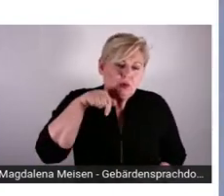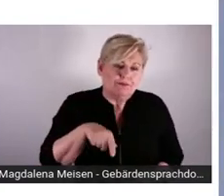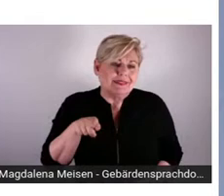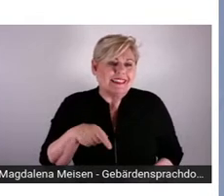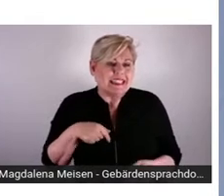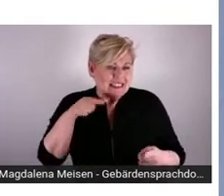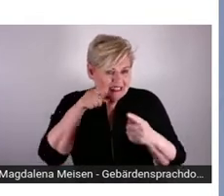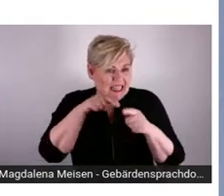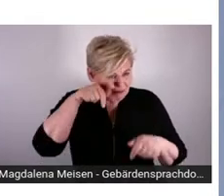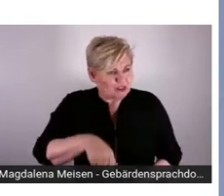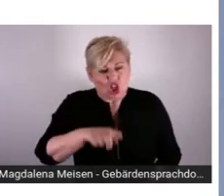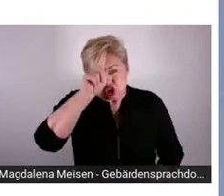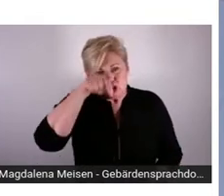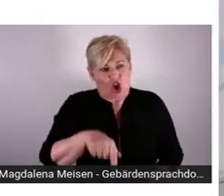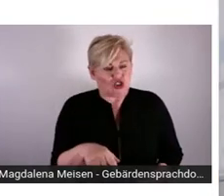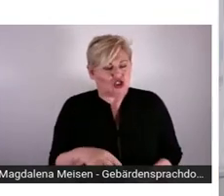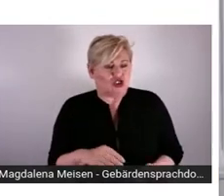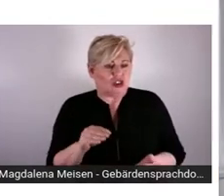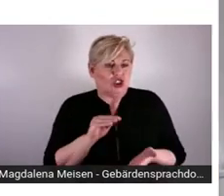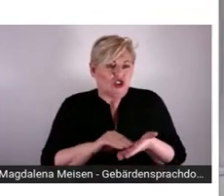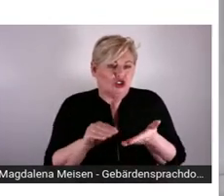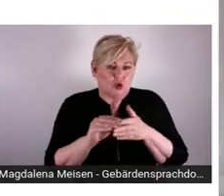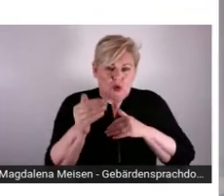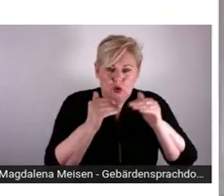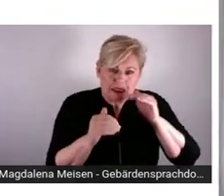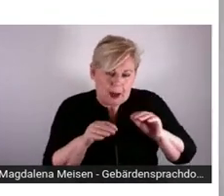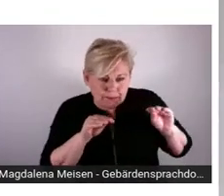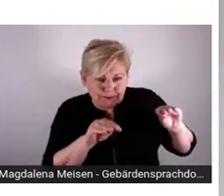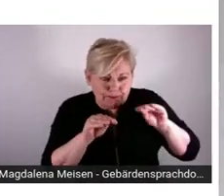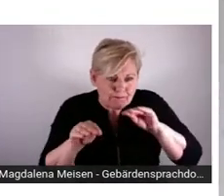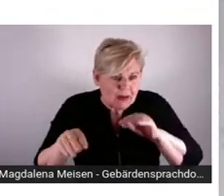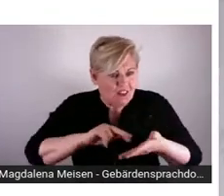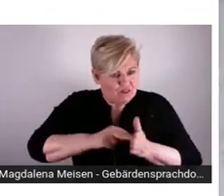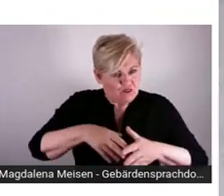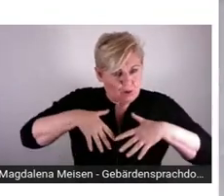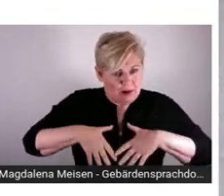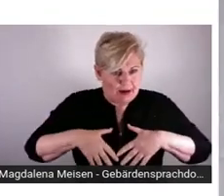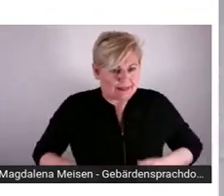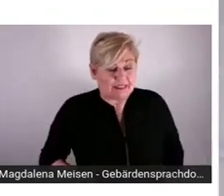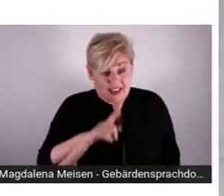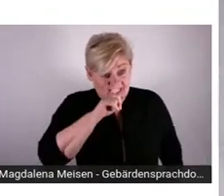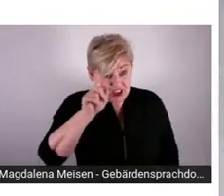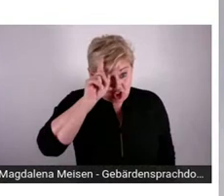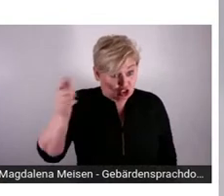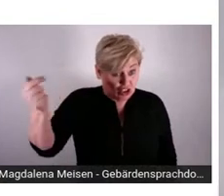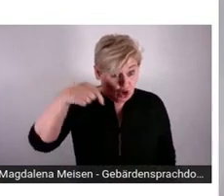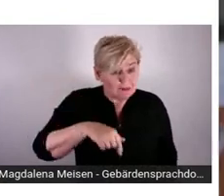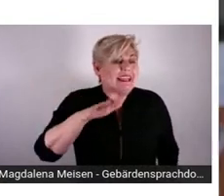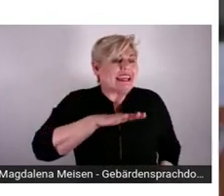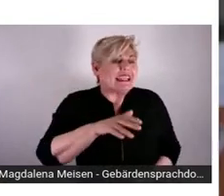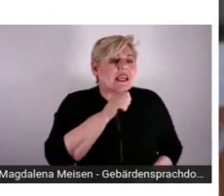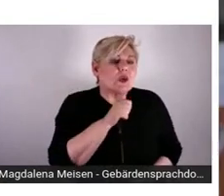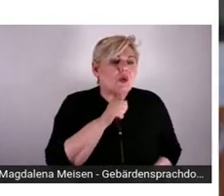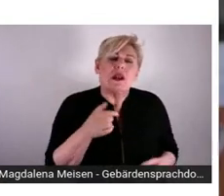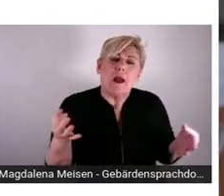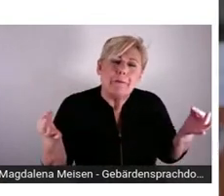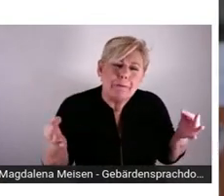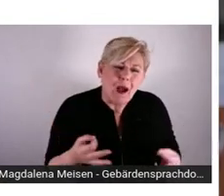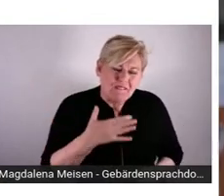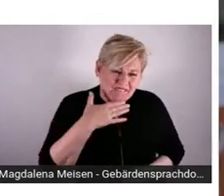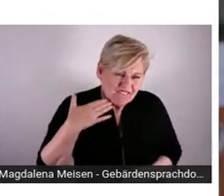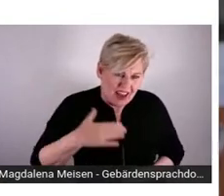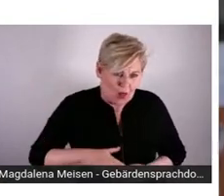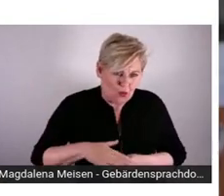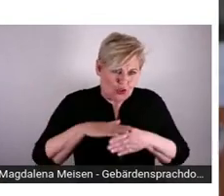deutsche Schulsystem vorbereitet werden sollen. Wenn Menschen nach Deutschland kommen, gerade Kinder und Jugendliche, brauchen sie besonders viel Unterstützung